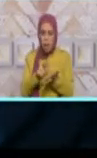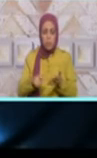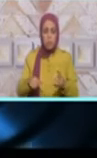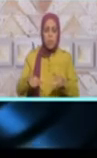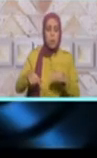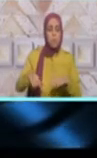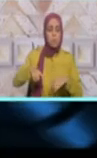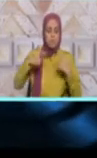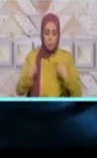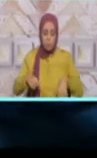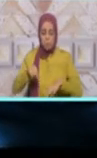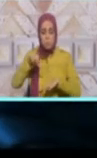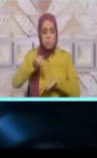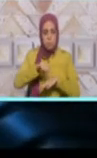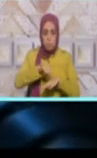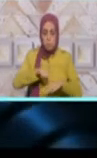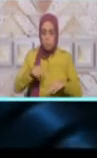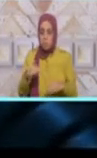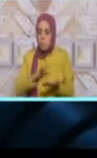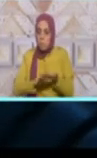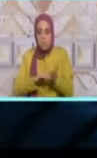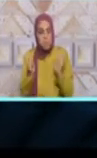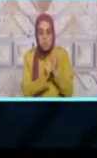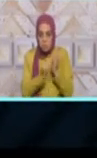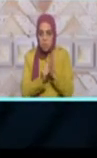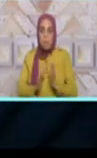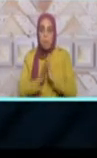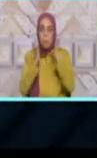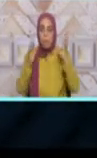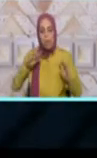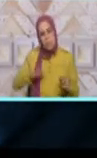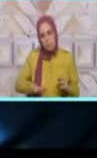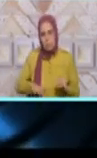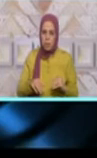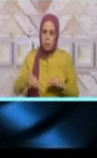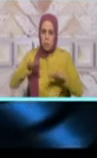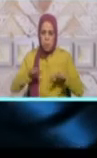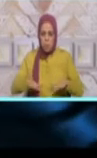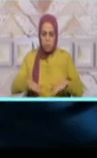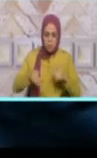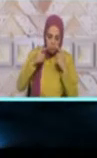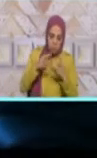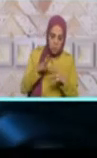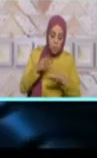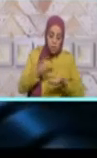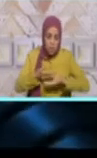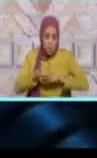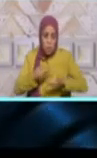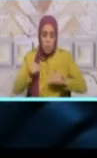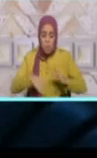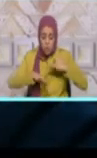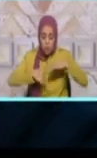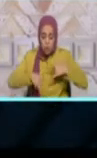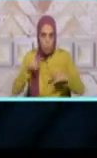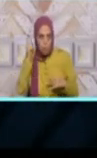مأوى اللي هو كبار او اطفال، وطبعا دول احنا بنتعامل معهم ازاي؟ بينزل الفرق بتتعامل معهم في الشارع بيقنعوا